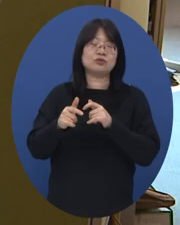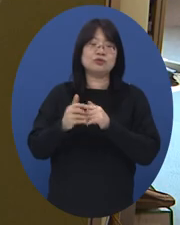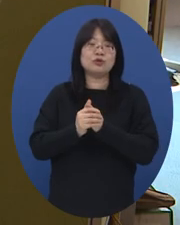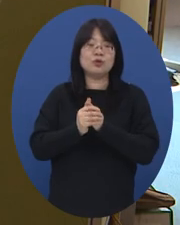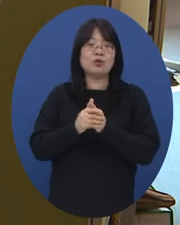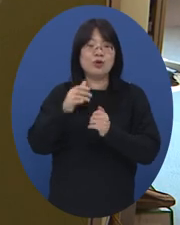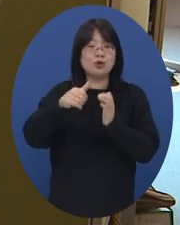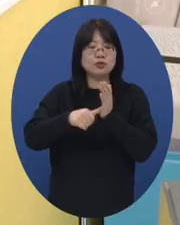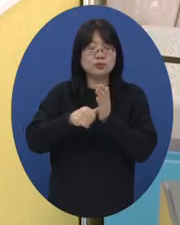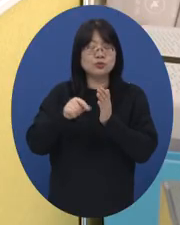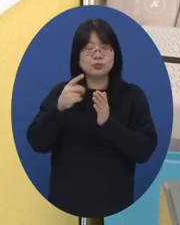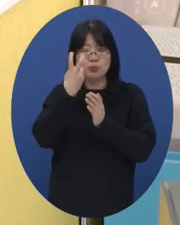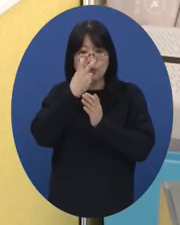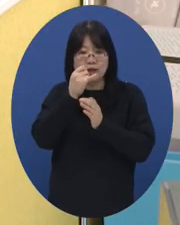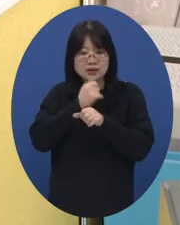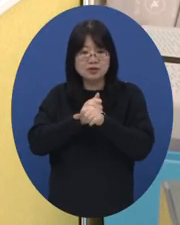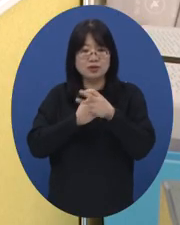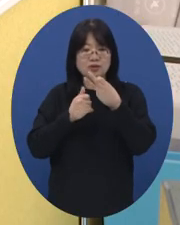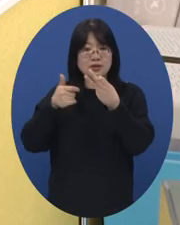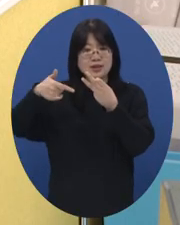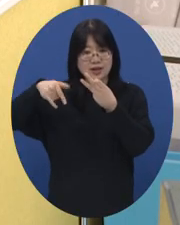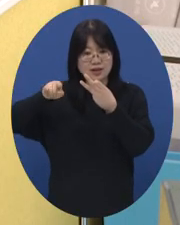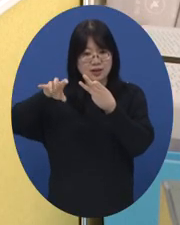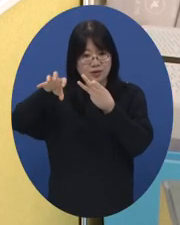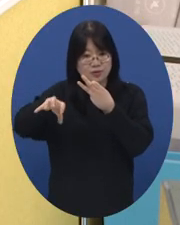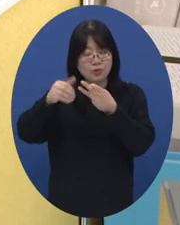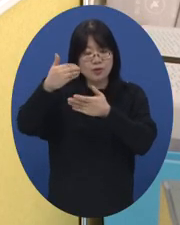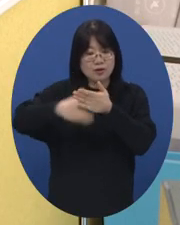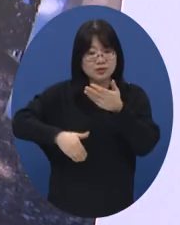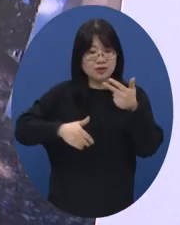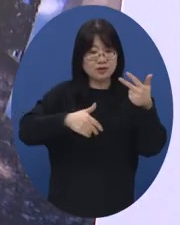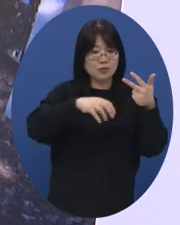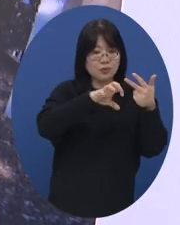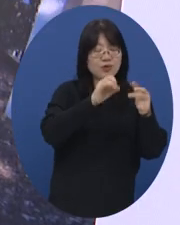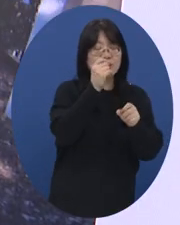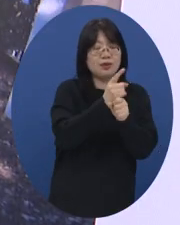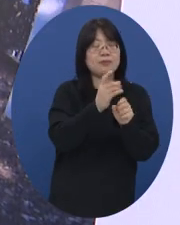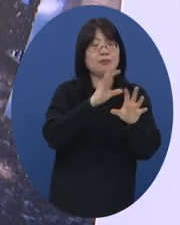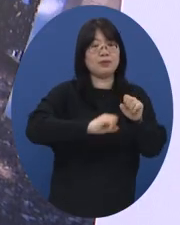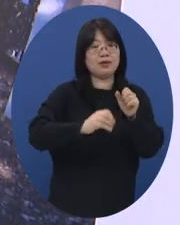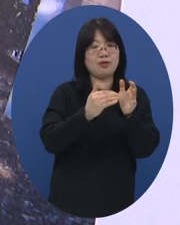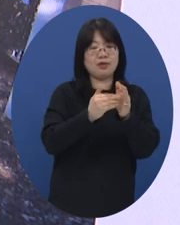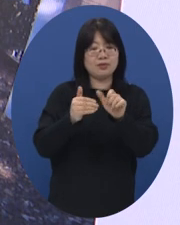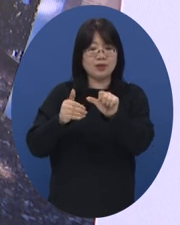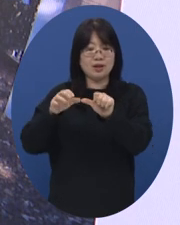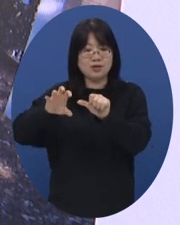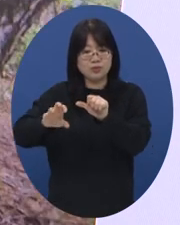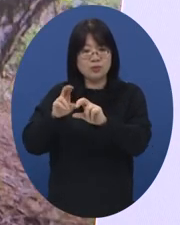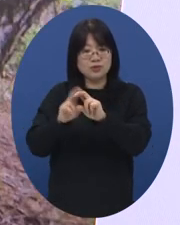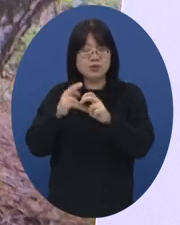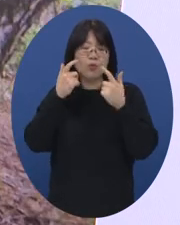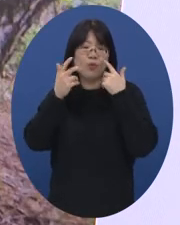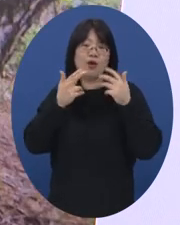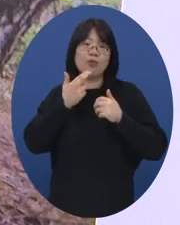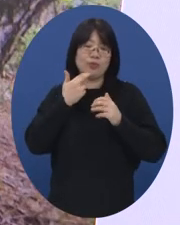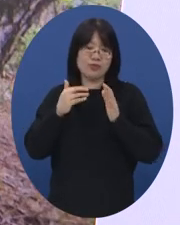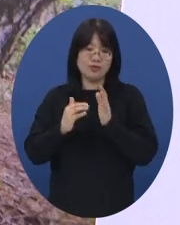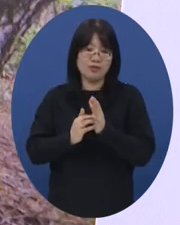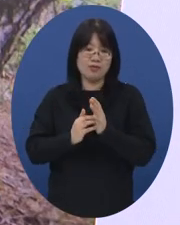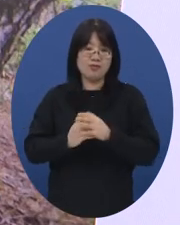수정되거나 유물의 보존 된 것은 10색 해서 나머지 중 7곳은 이미 사라졌고 5곳은 위치가 확실하지